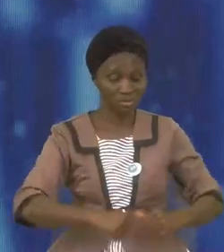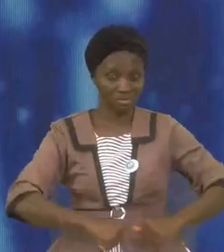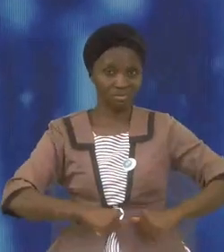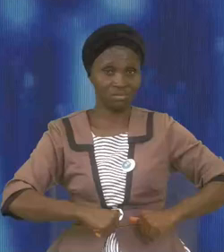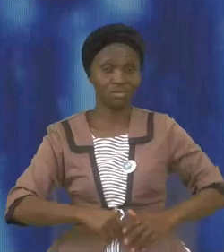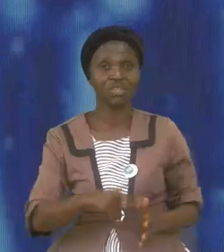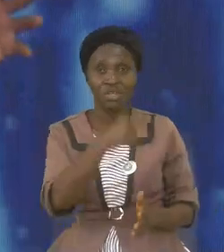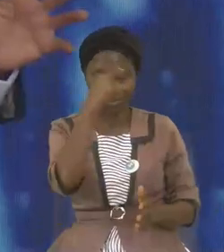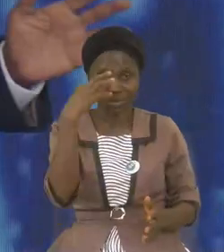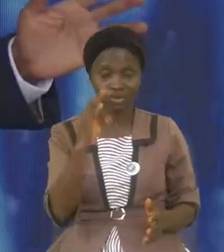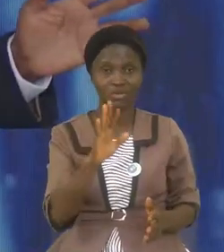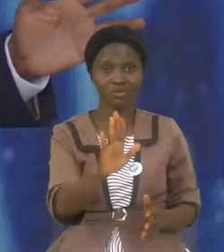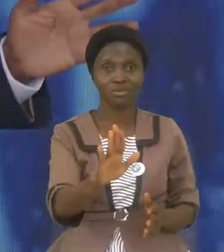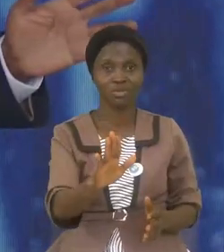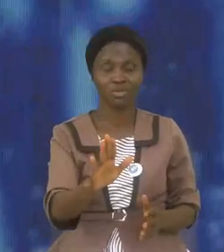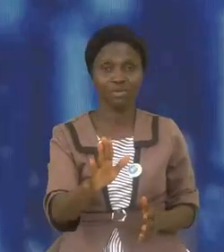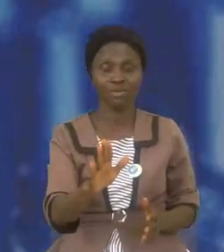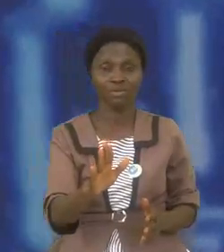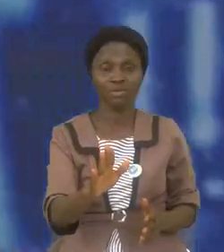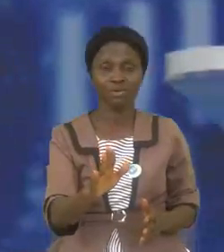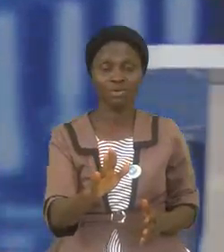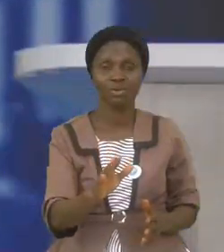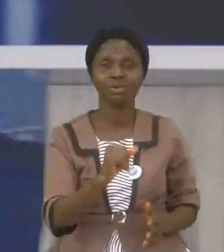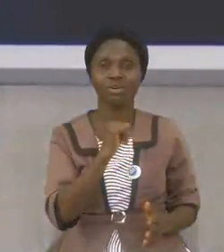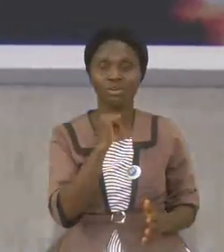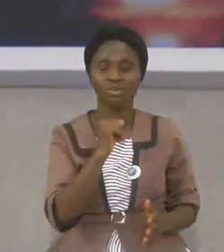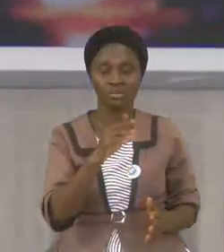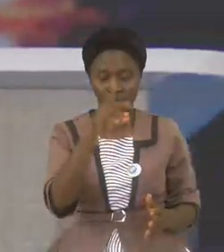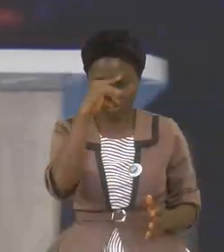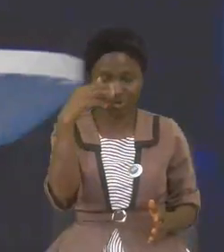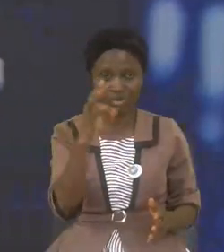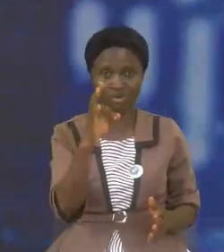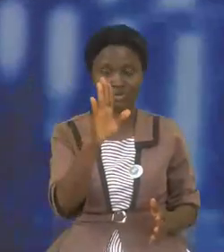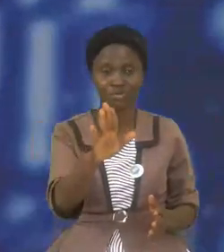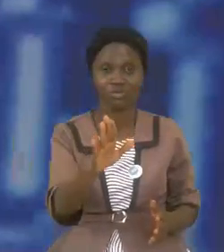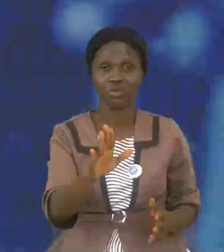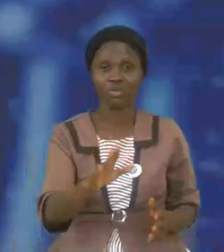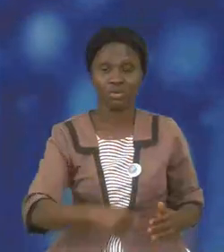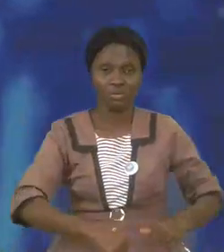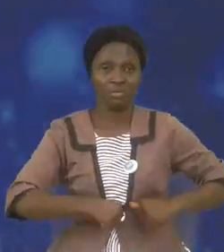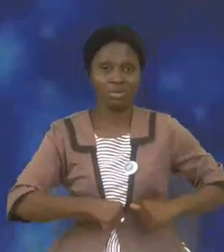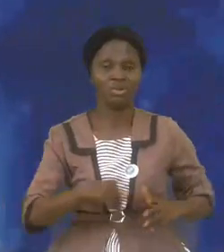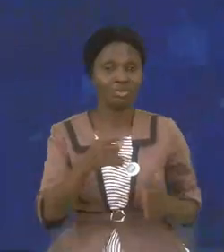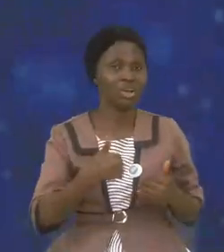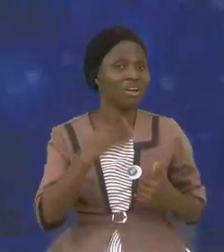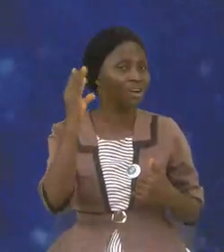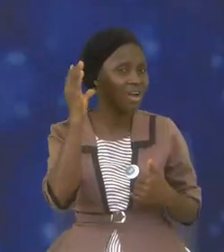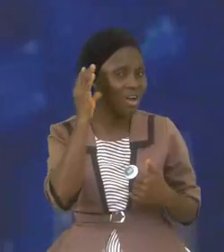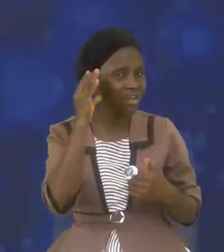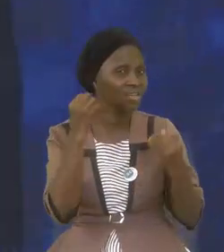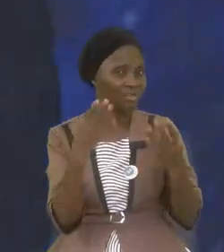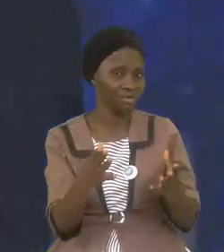qu'à cause de ton orgueil, de ton arrogance, qu'à cause de ton